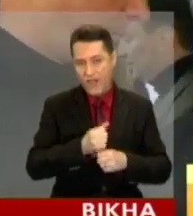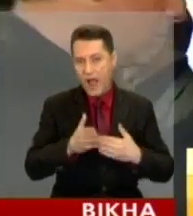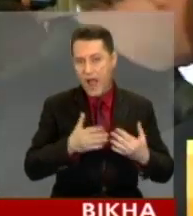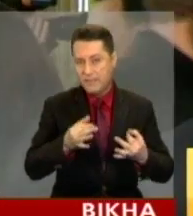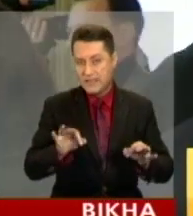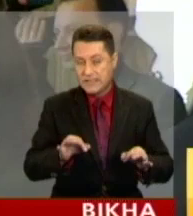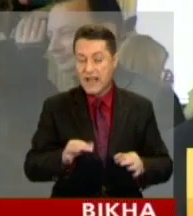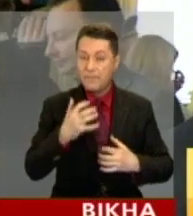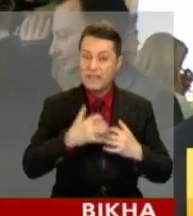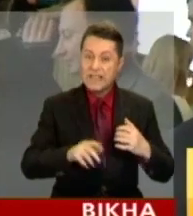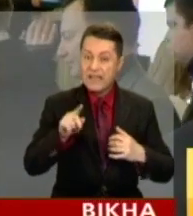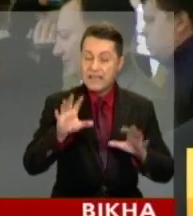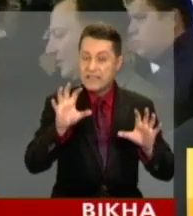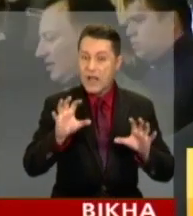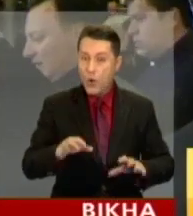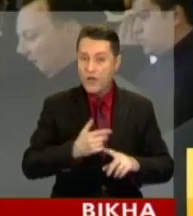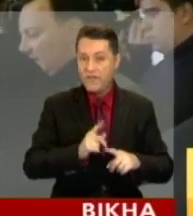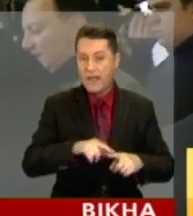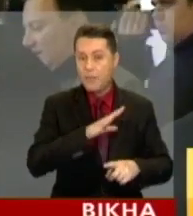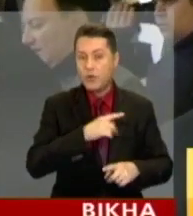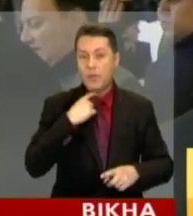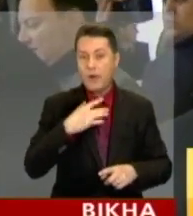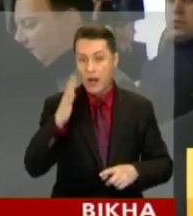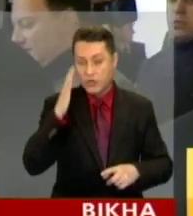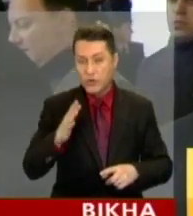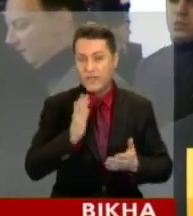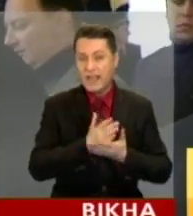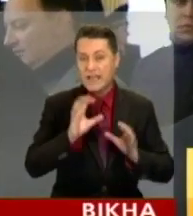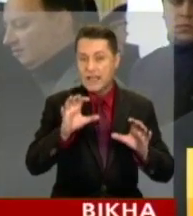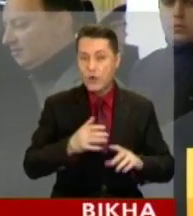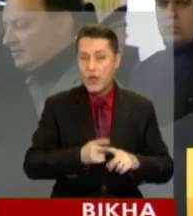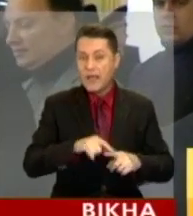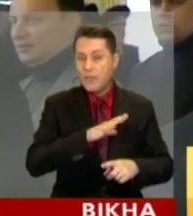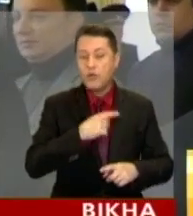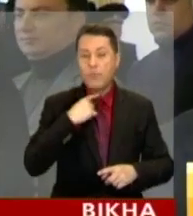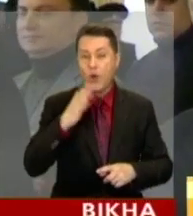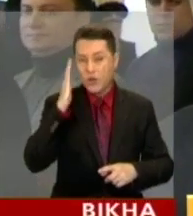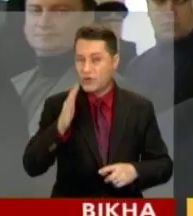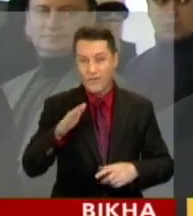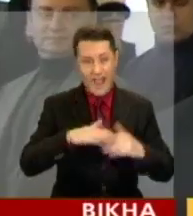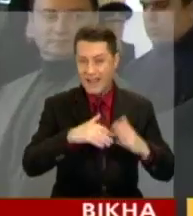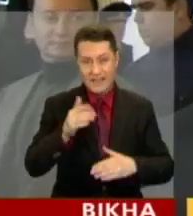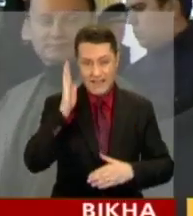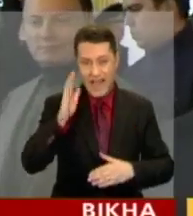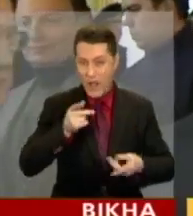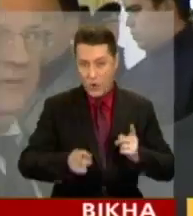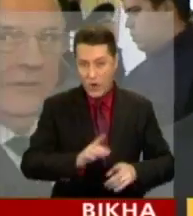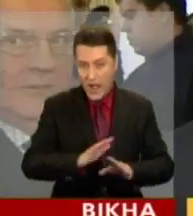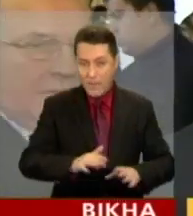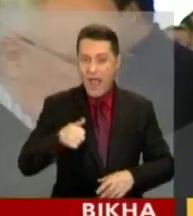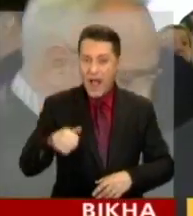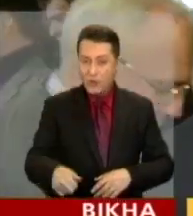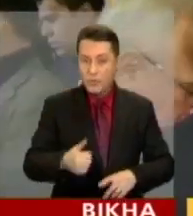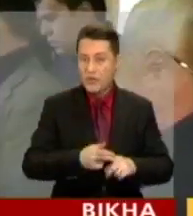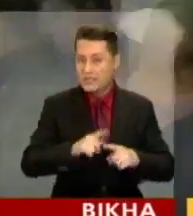що серед тих законів, які були проголосовані, є закони, які були проголосовані, ну, будемо так казати, не руками, а кнопками. До цих законів не